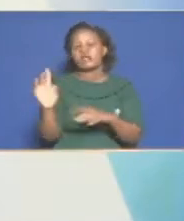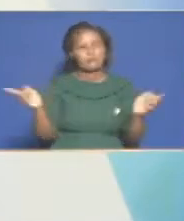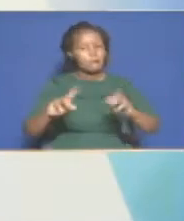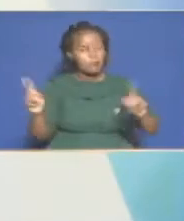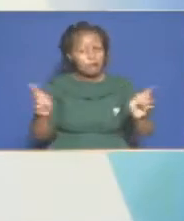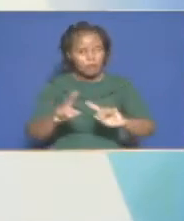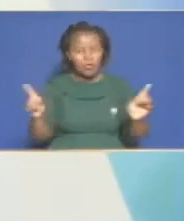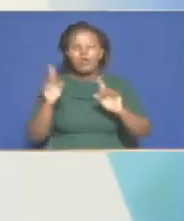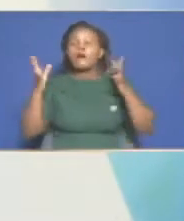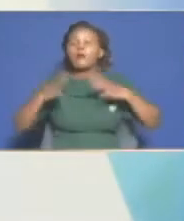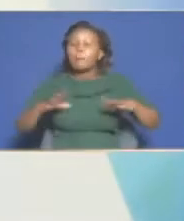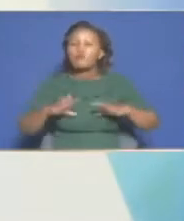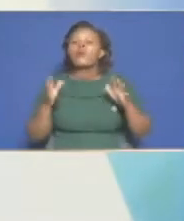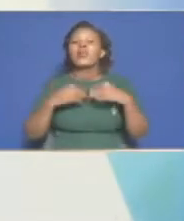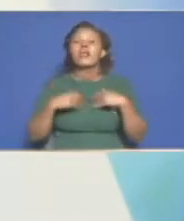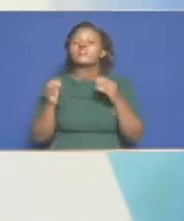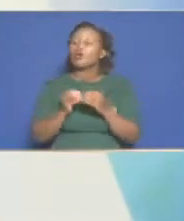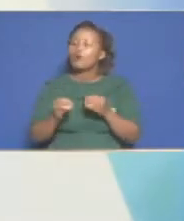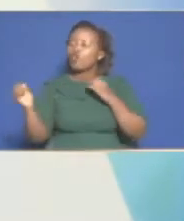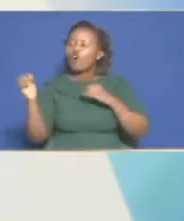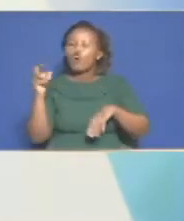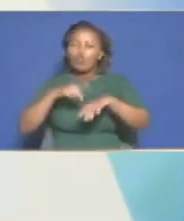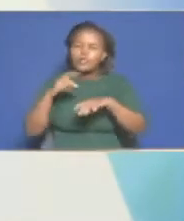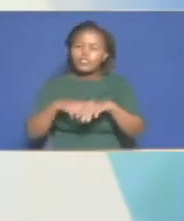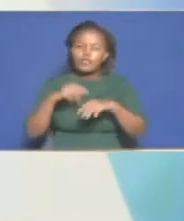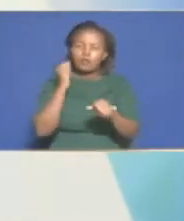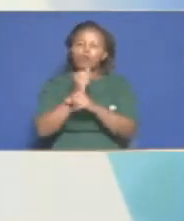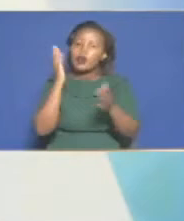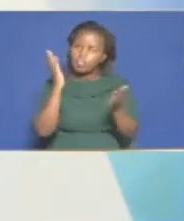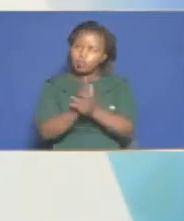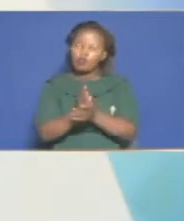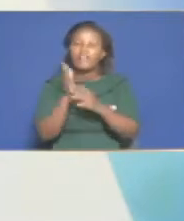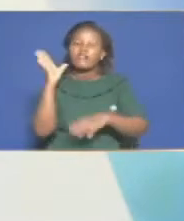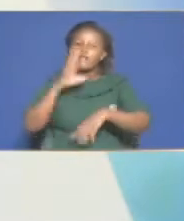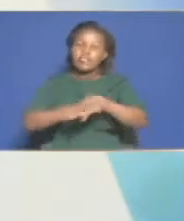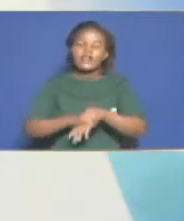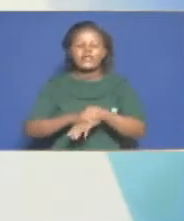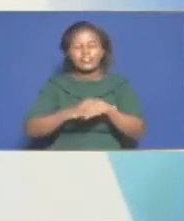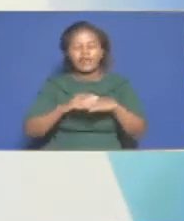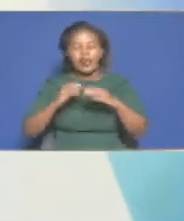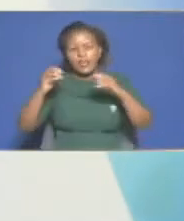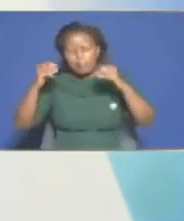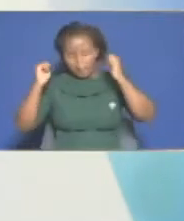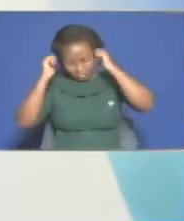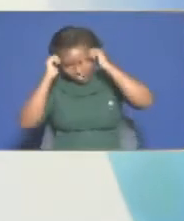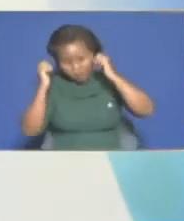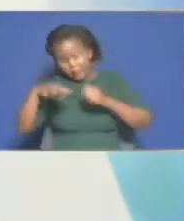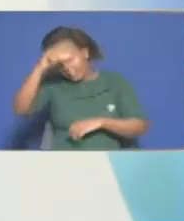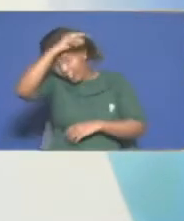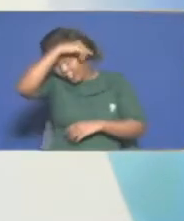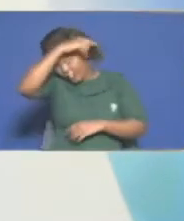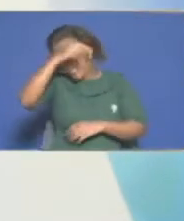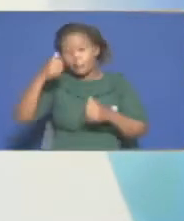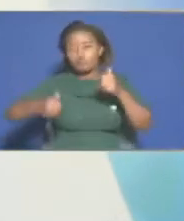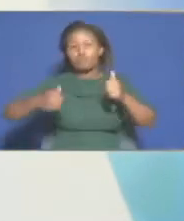So watu walikuwa na muda wa kuweza kumake sure kwamba wako na academic qualifications zenye zitawawezesha kuwania viti hivi.